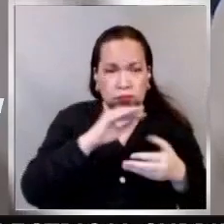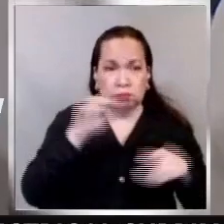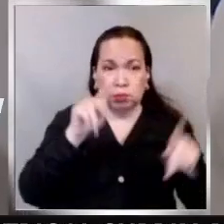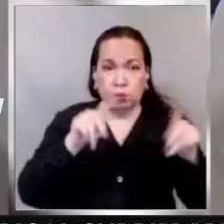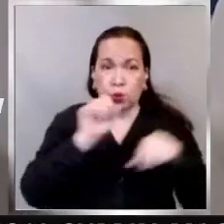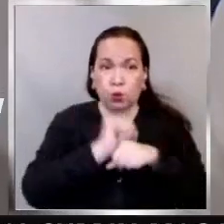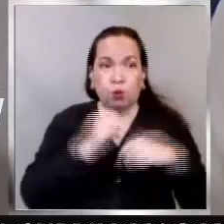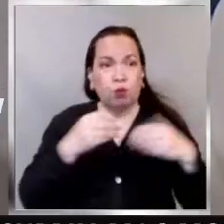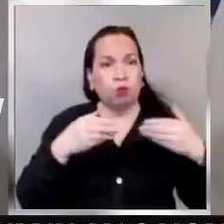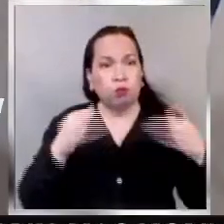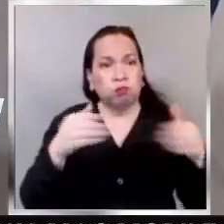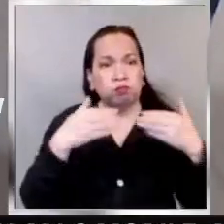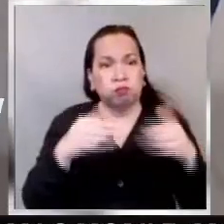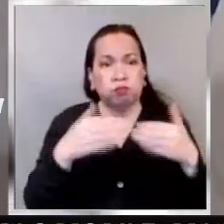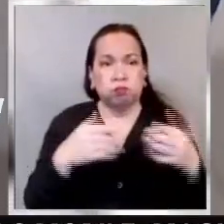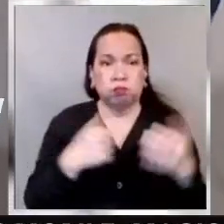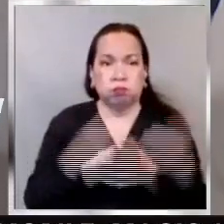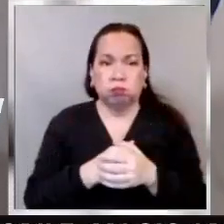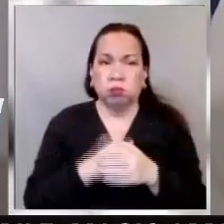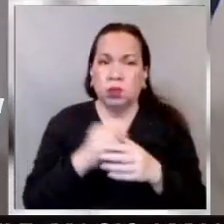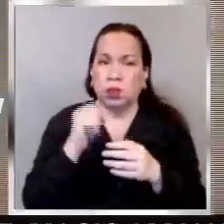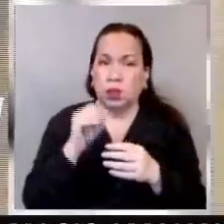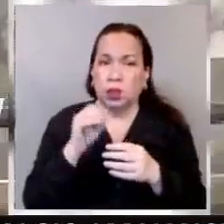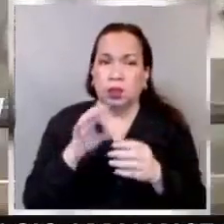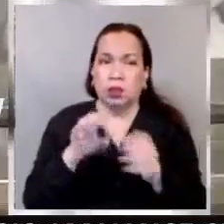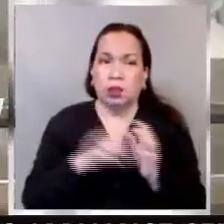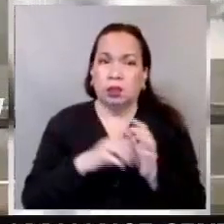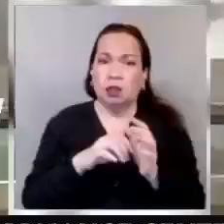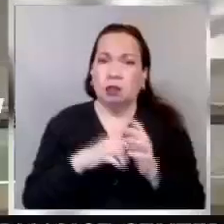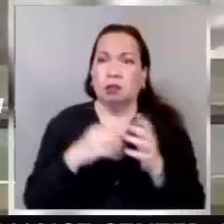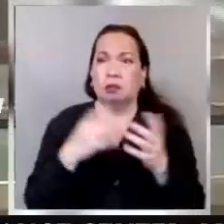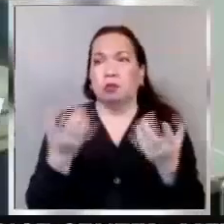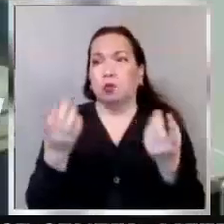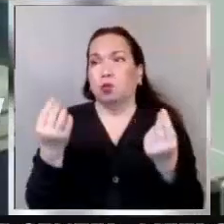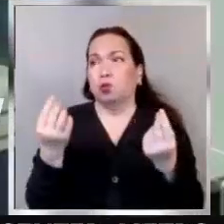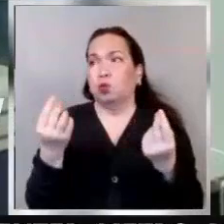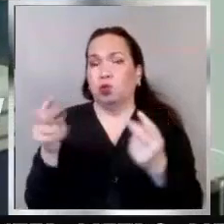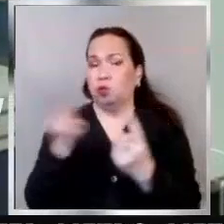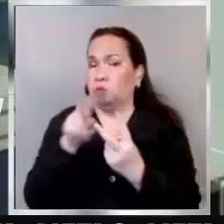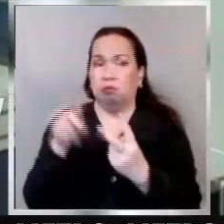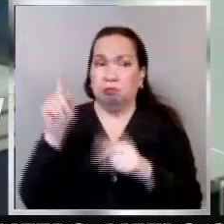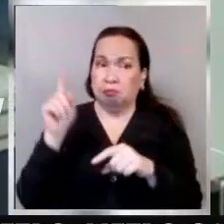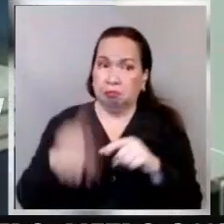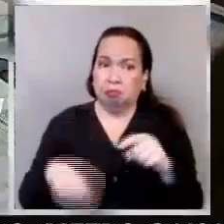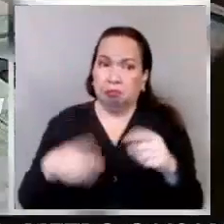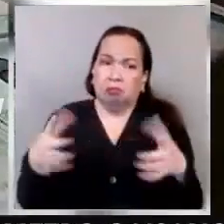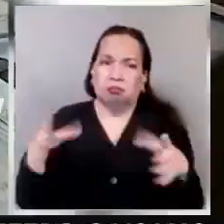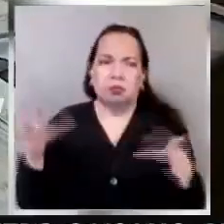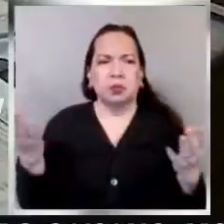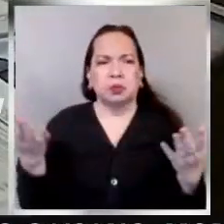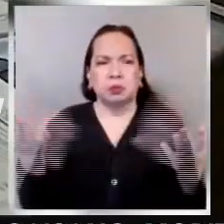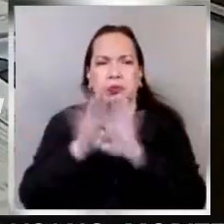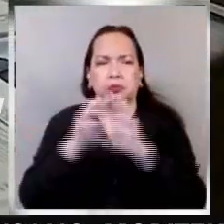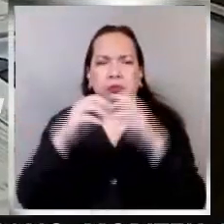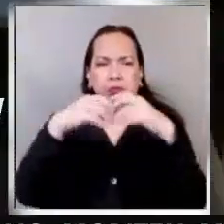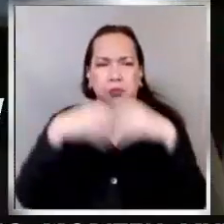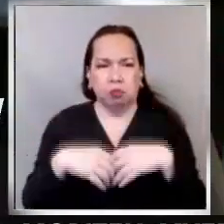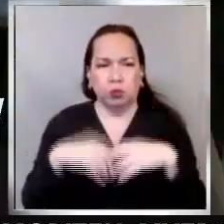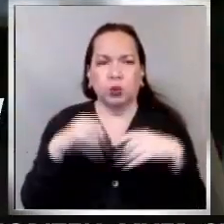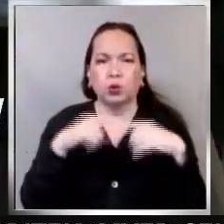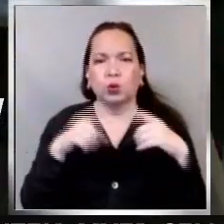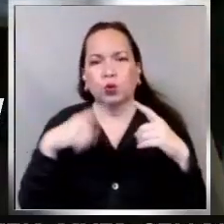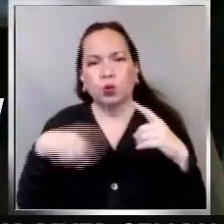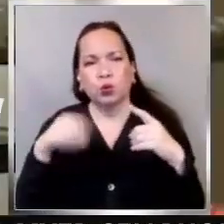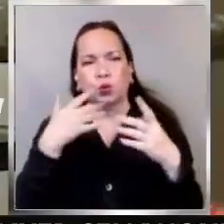sila. Kung hindi pwede yung dalawa na yun, magsasara na lang. Kaya mas maganda raw kung ang regional tripartite wage boards na lang ang